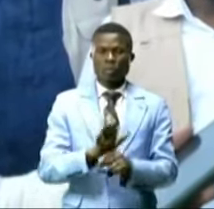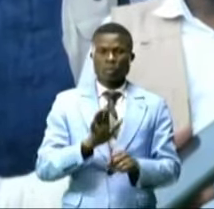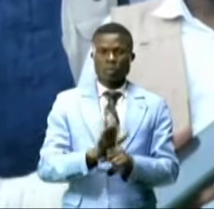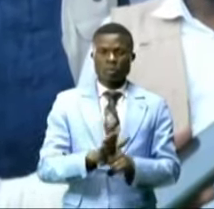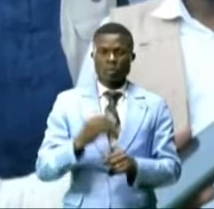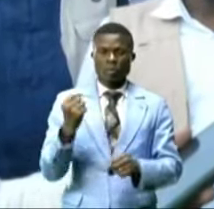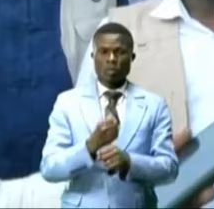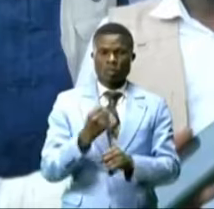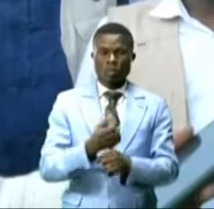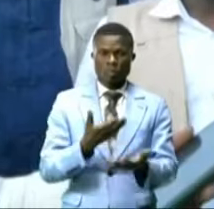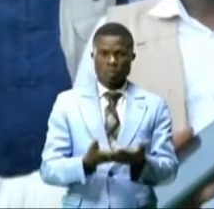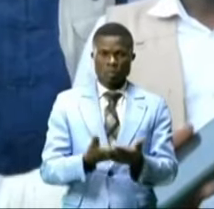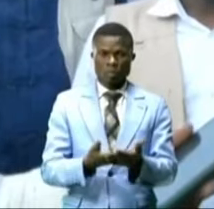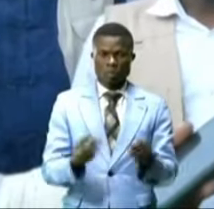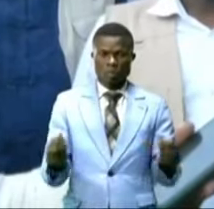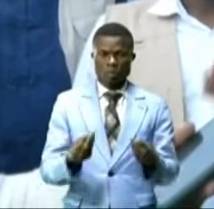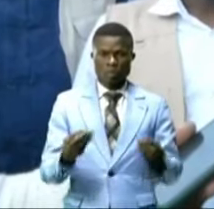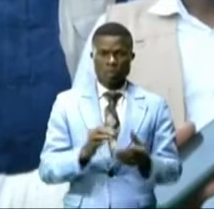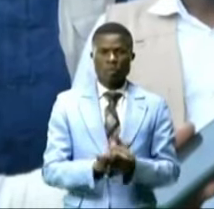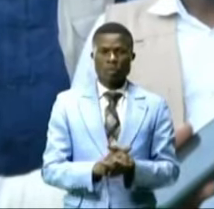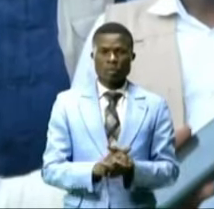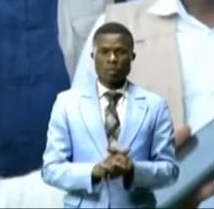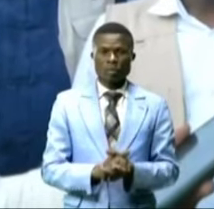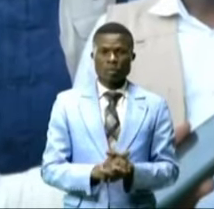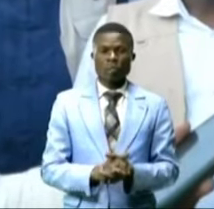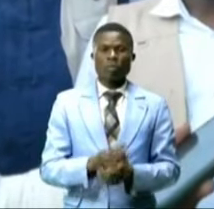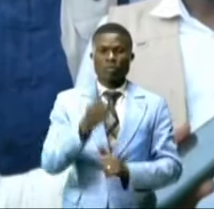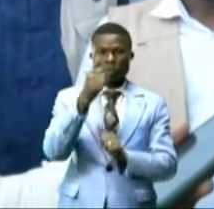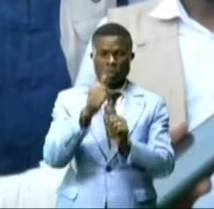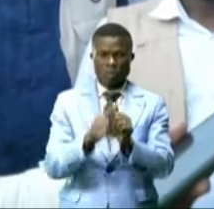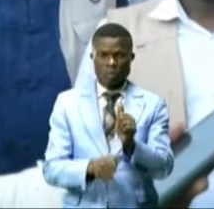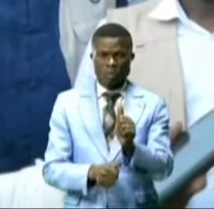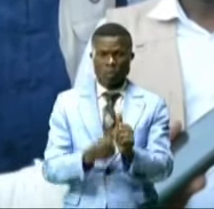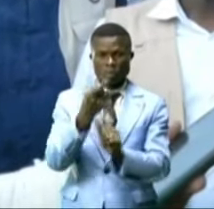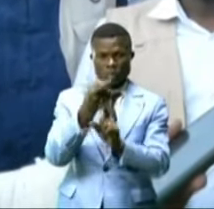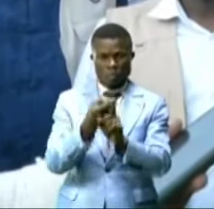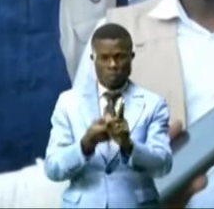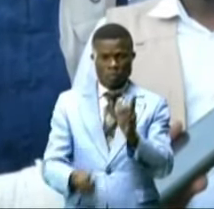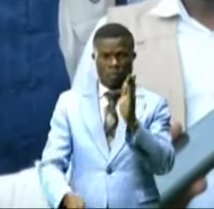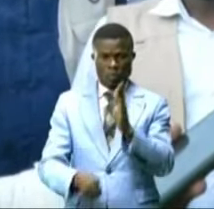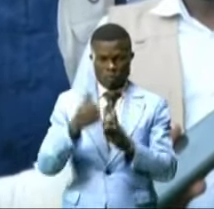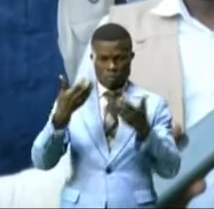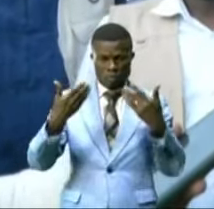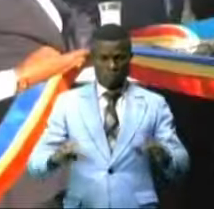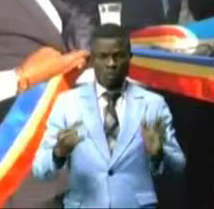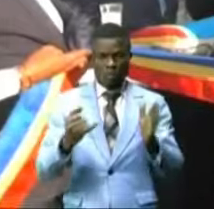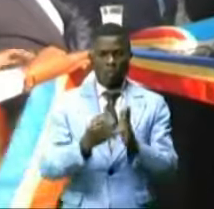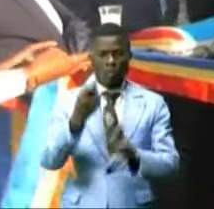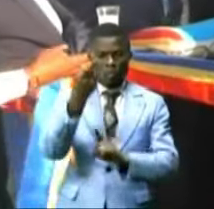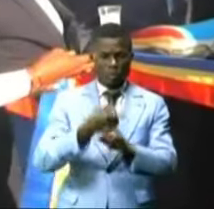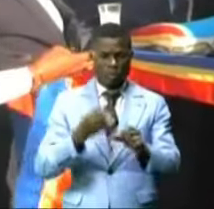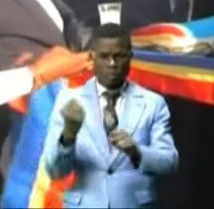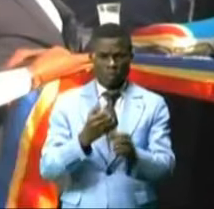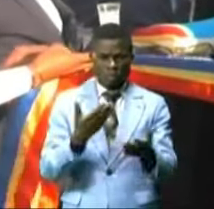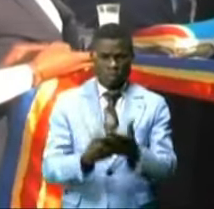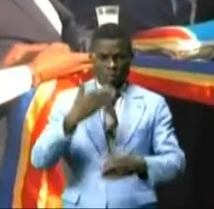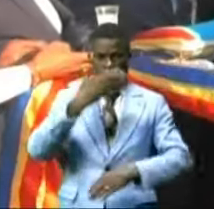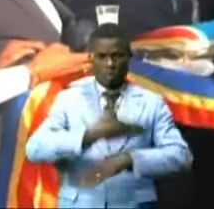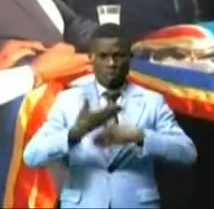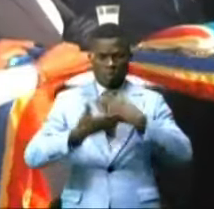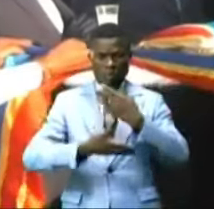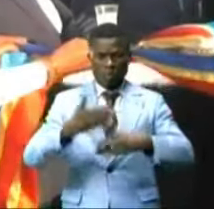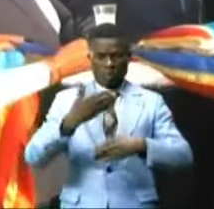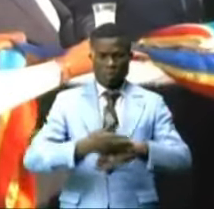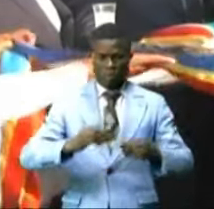la durée, les ramener du mois de mai jusqu'au mois de novembre. C'est quand même 6 mois qu'on vient de gagner et c'est une grande performance. Les bâtisseurs qui ont coupé